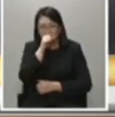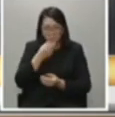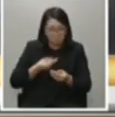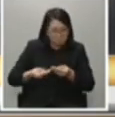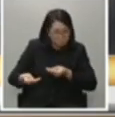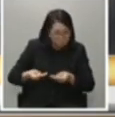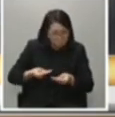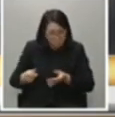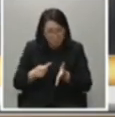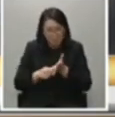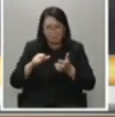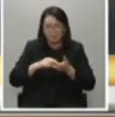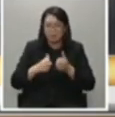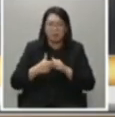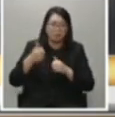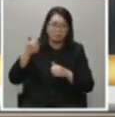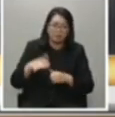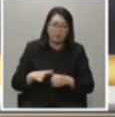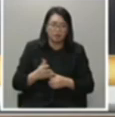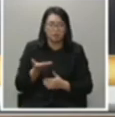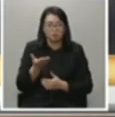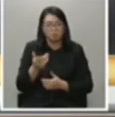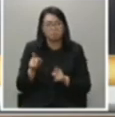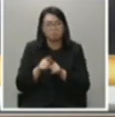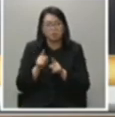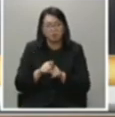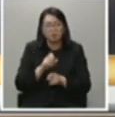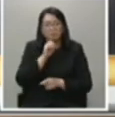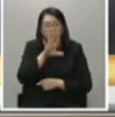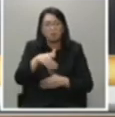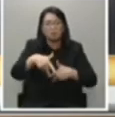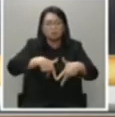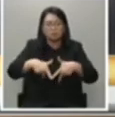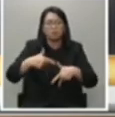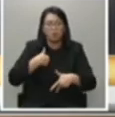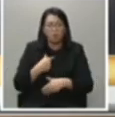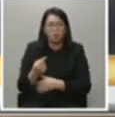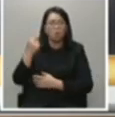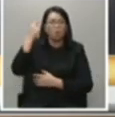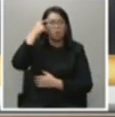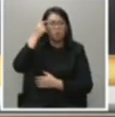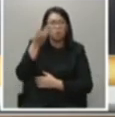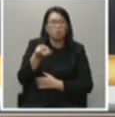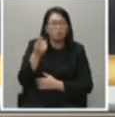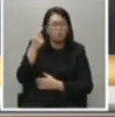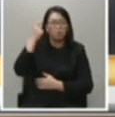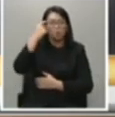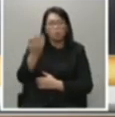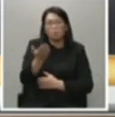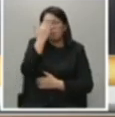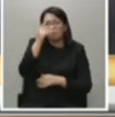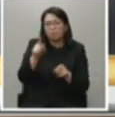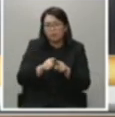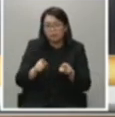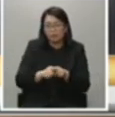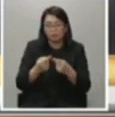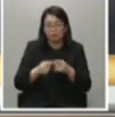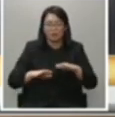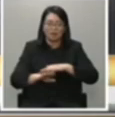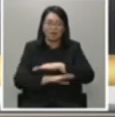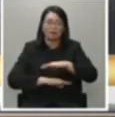าเพื่อแก้ไขปัญหาได้จึงมาอ้างกับประชาชนว่าตนก็เพิ่งทราบไม่นานมานี้จากหลักฐานดังกล่